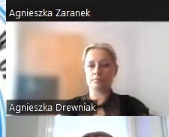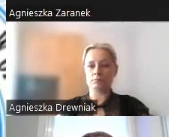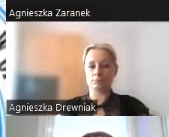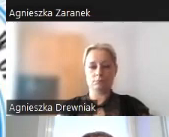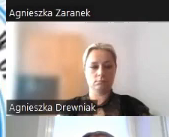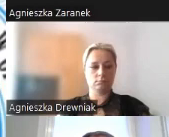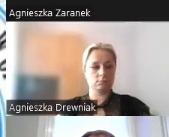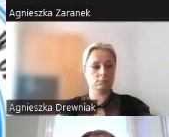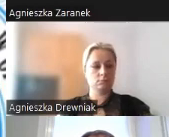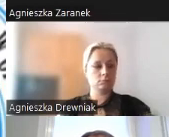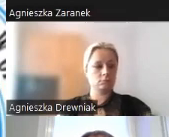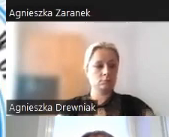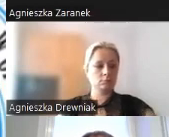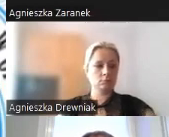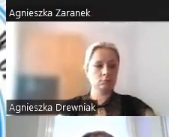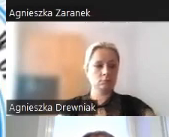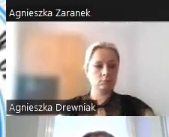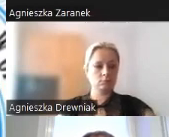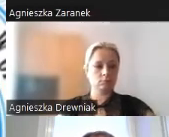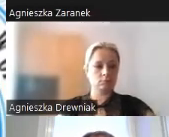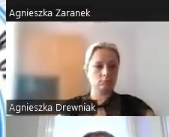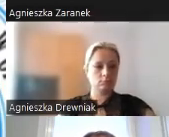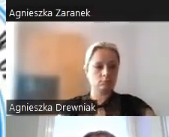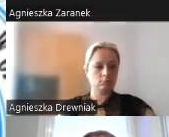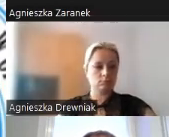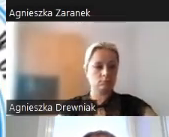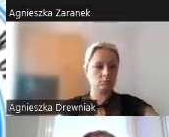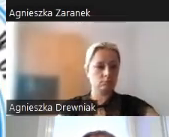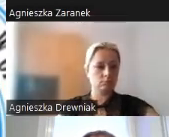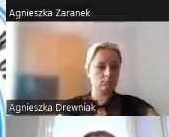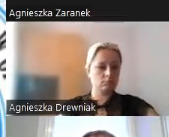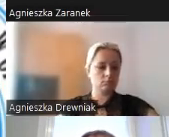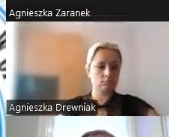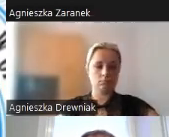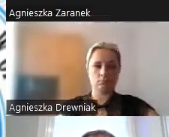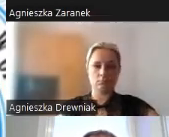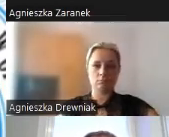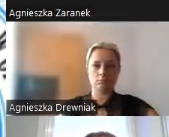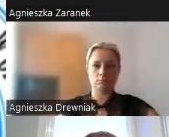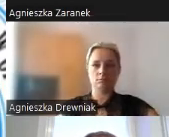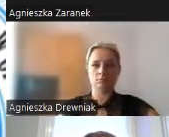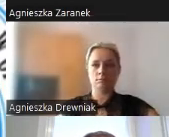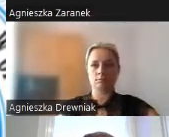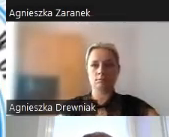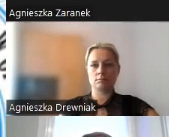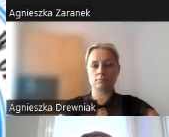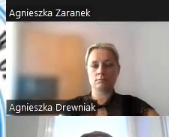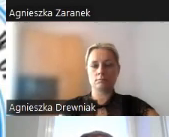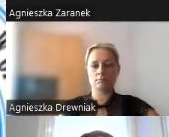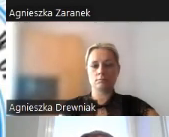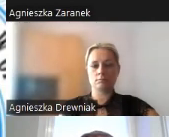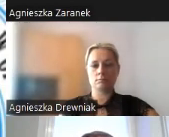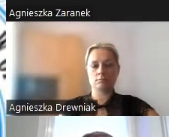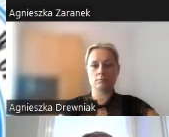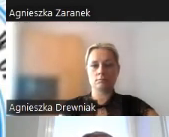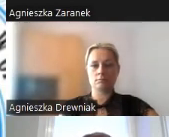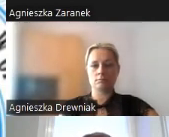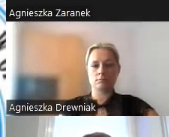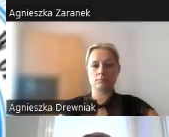odpowiednie uzasadnienie i tych nauczycieli dostajemy, możemy ich po prostu szukać i rekrutować.